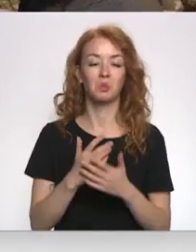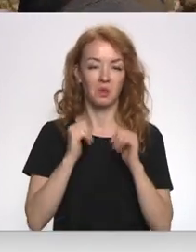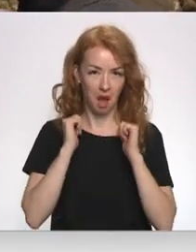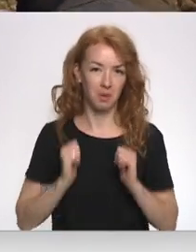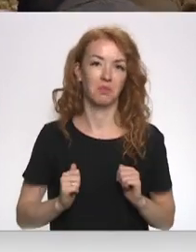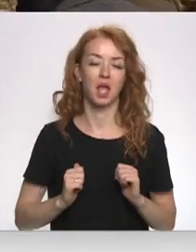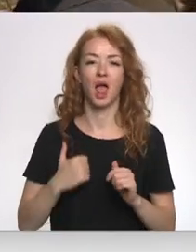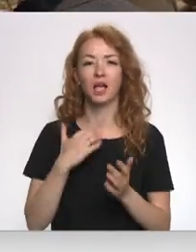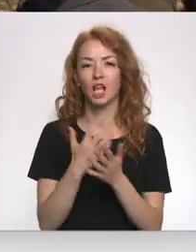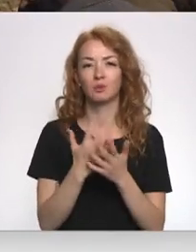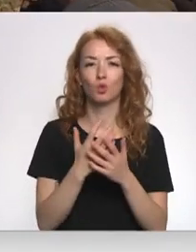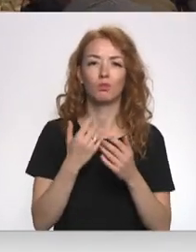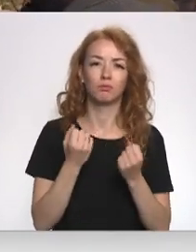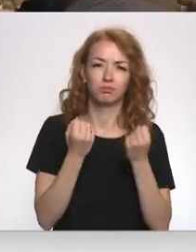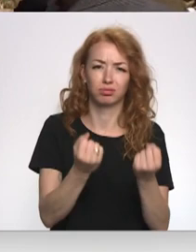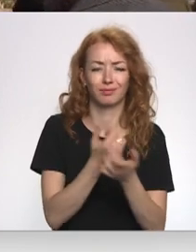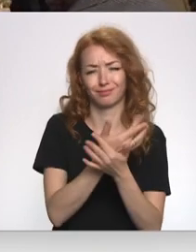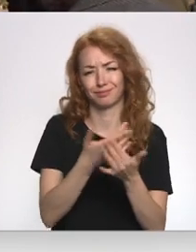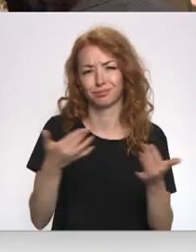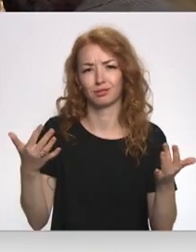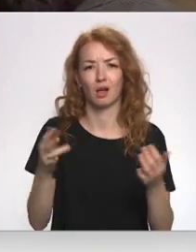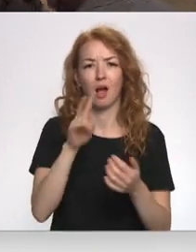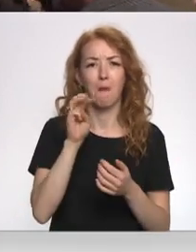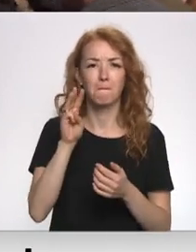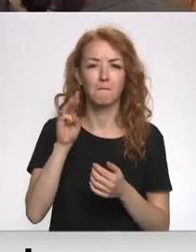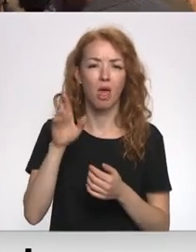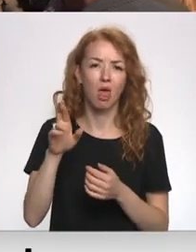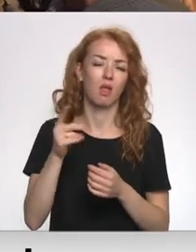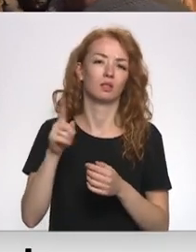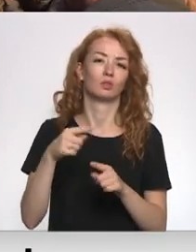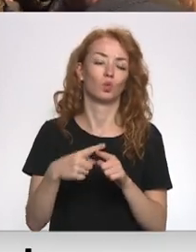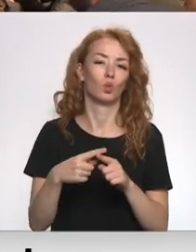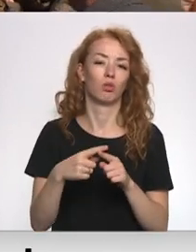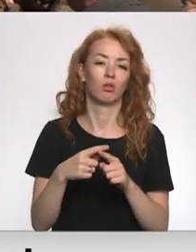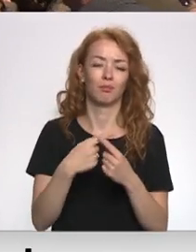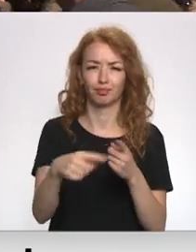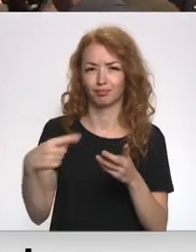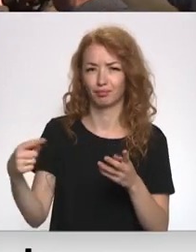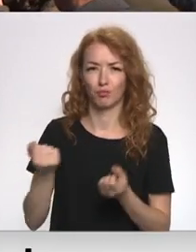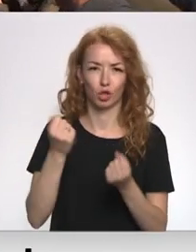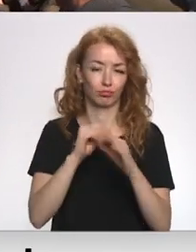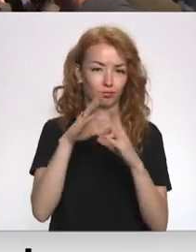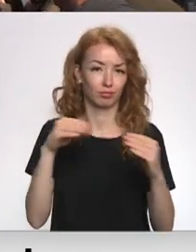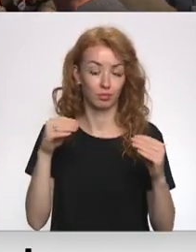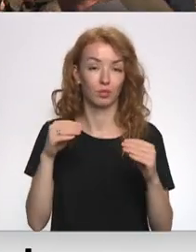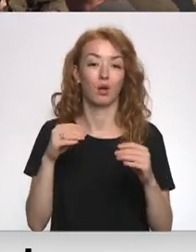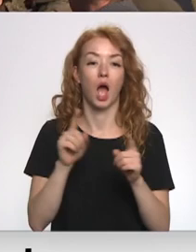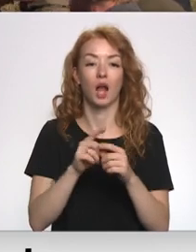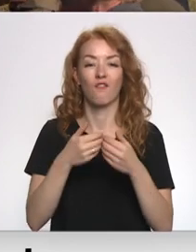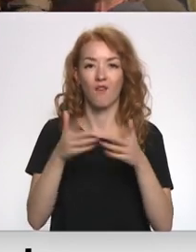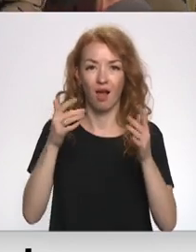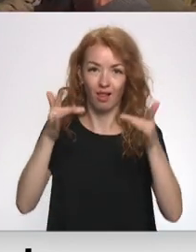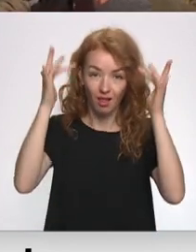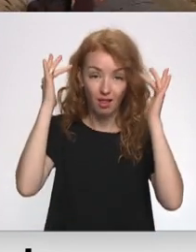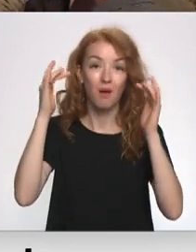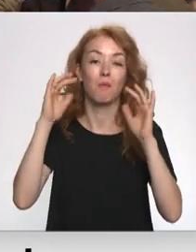braucis dažādām transporta platformām, kā Hammers un visas tās pārējās platformas un, protams, atvērtās platformas.